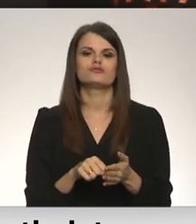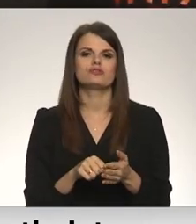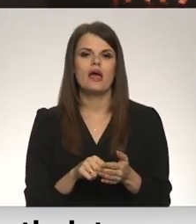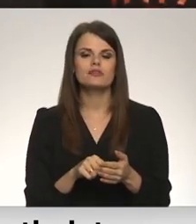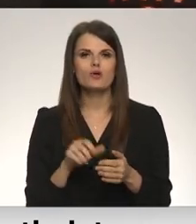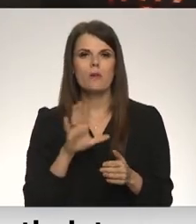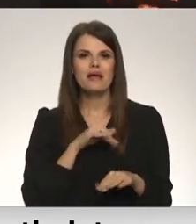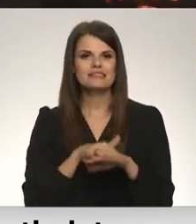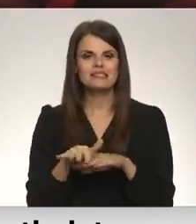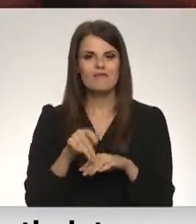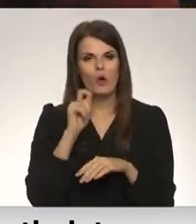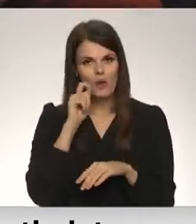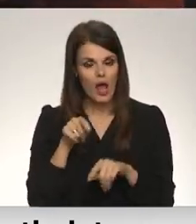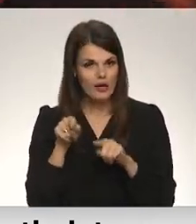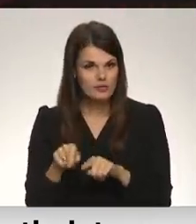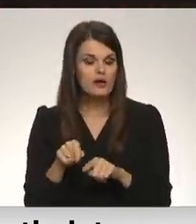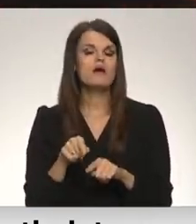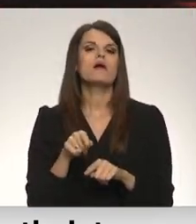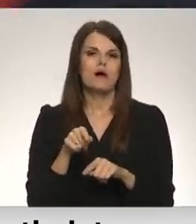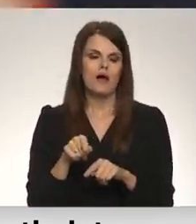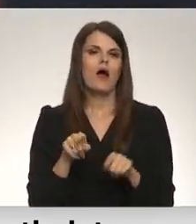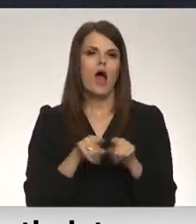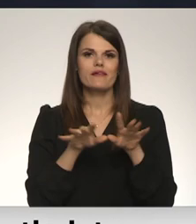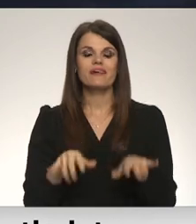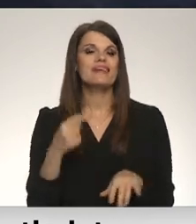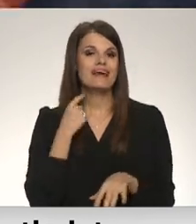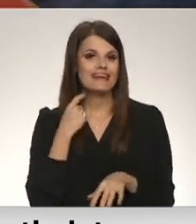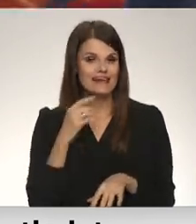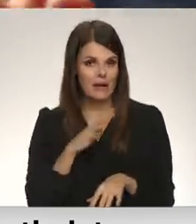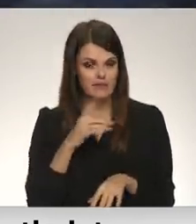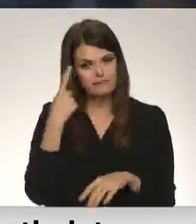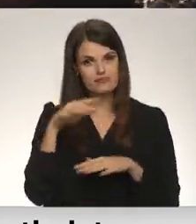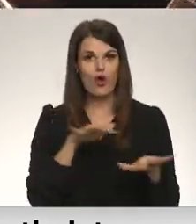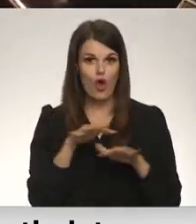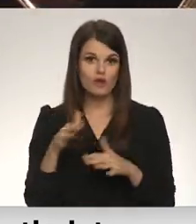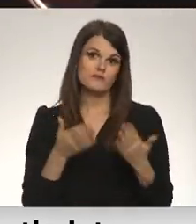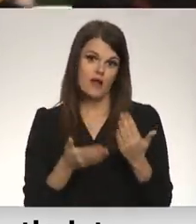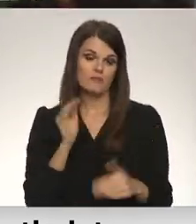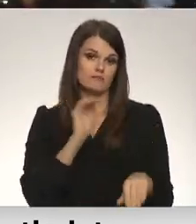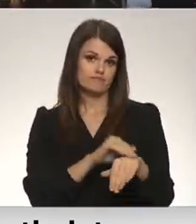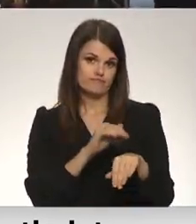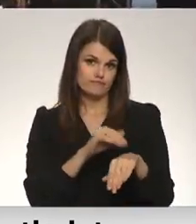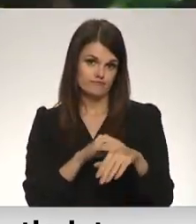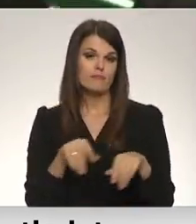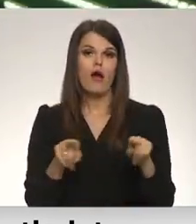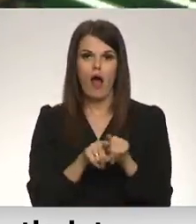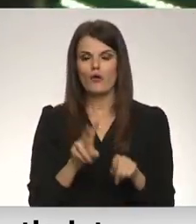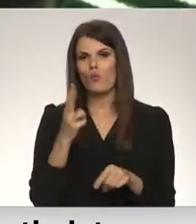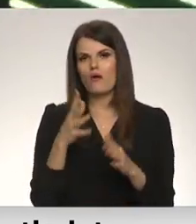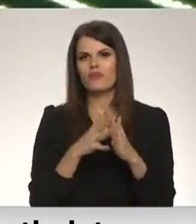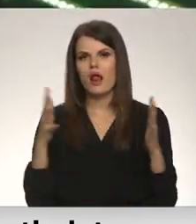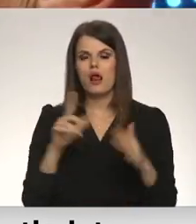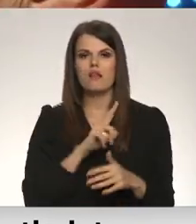iebrukuma Ukrainā, notika Rīgā. Tā organizators Ralfs Eilands bija gatavs mēģināt atkārtot arī otrajā lielākajā